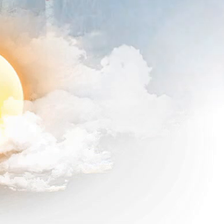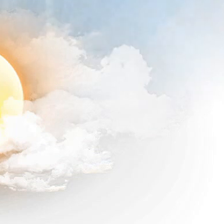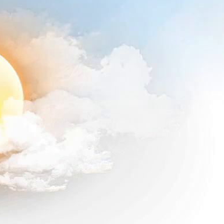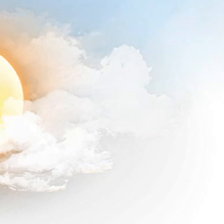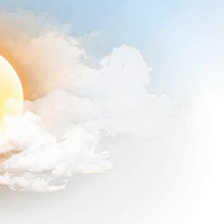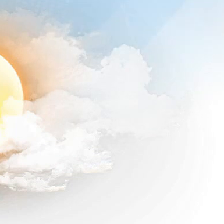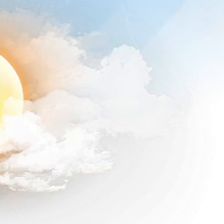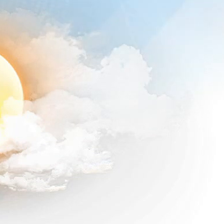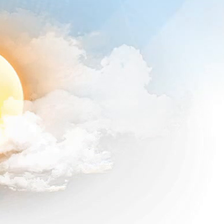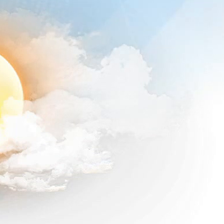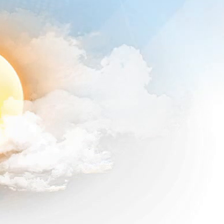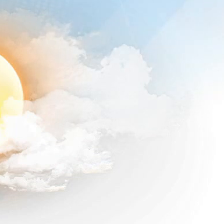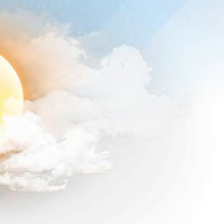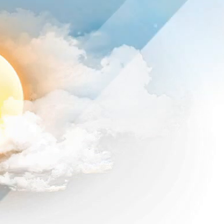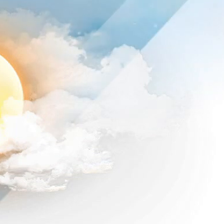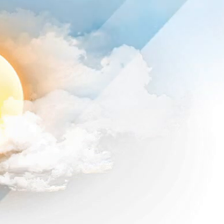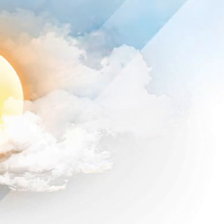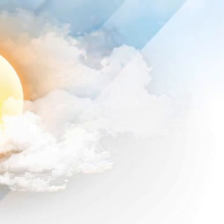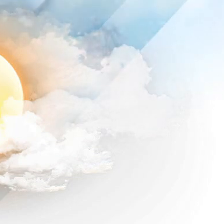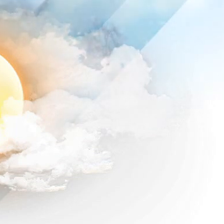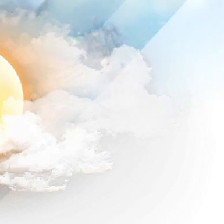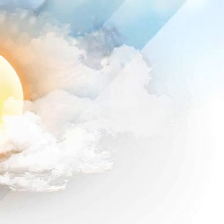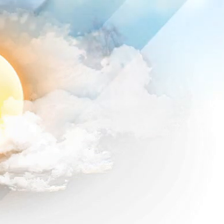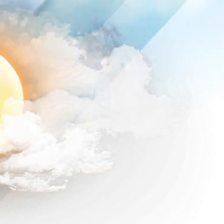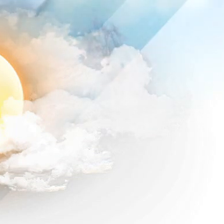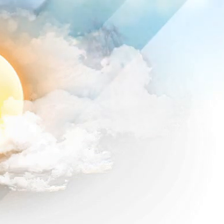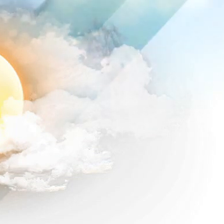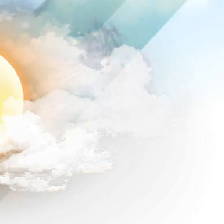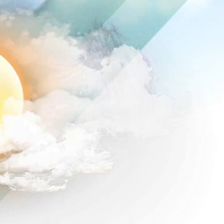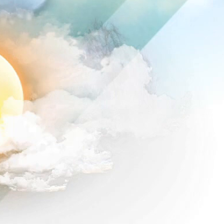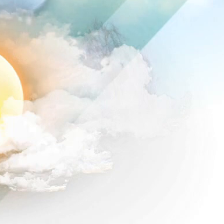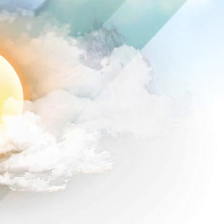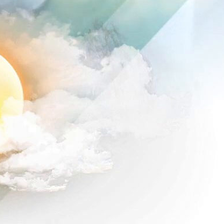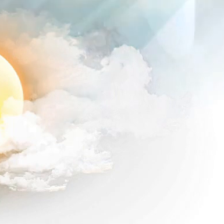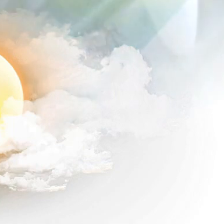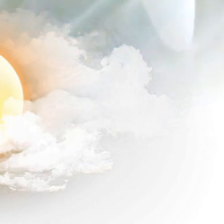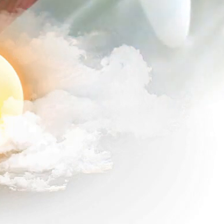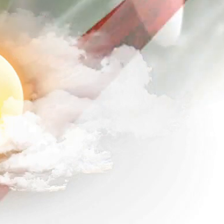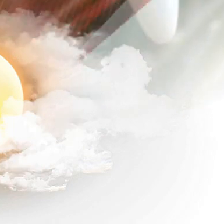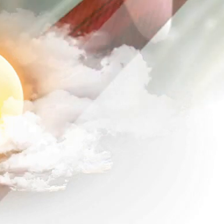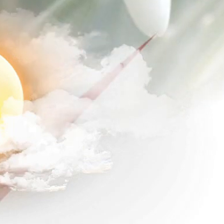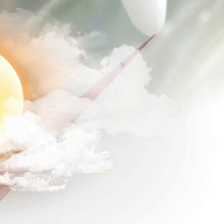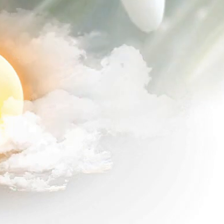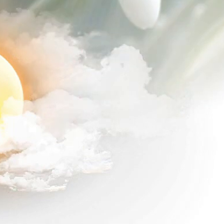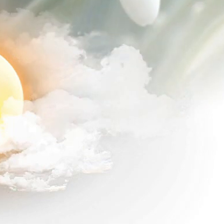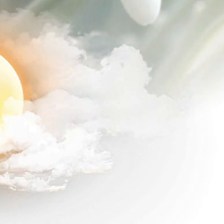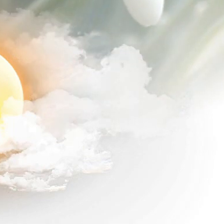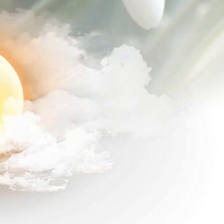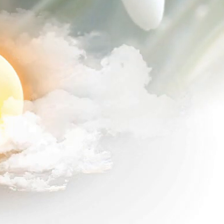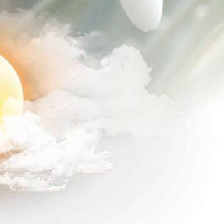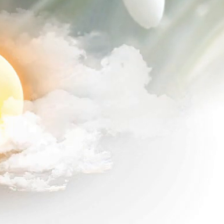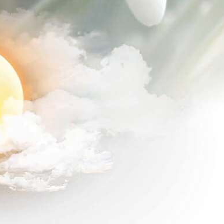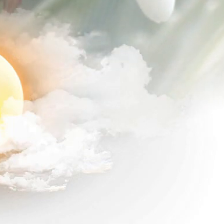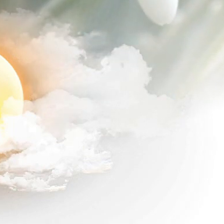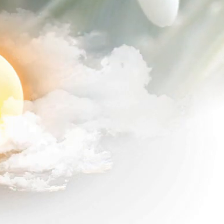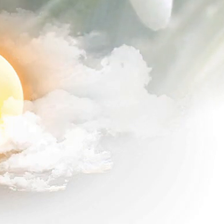прагназуецца каля 2 градусаў марозу раніцай, да плюс 2 днём і да плюс 1 вечарам. Воблачна, без